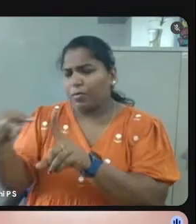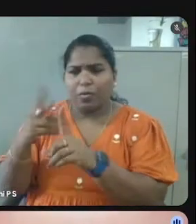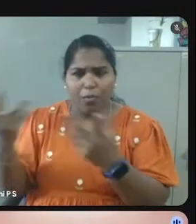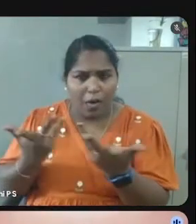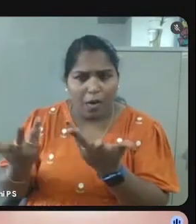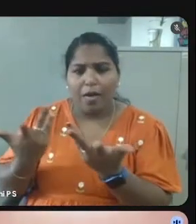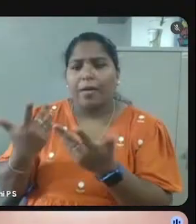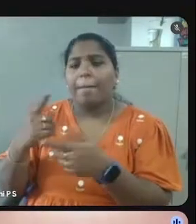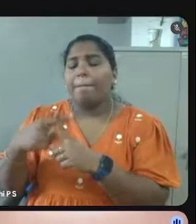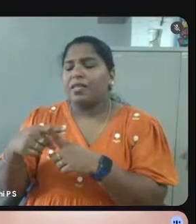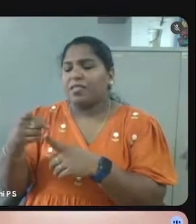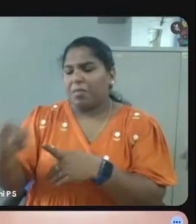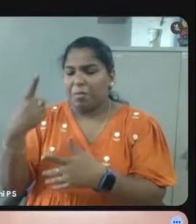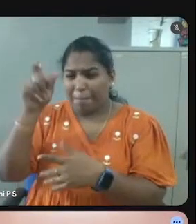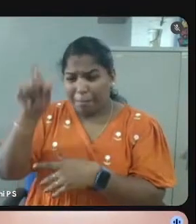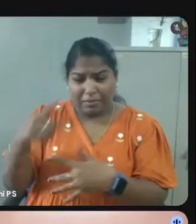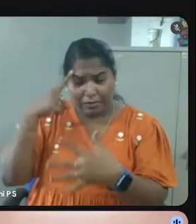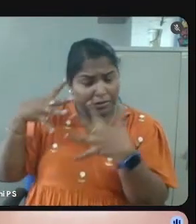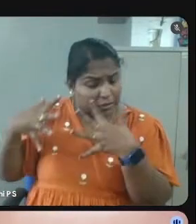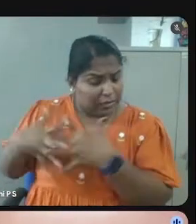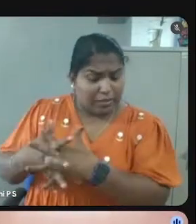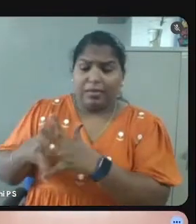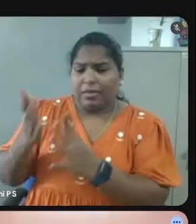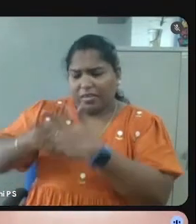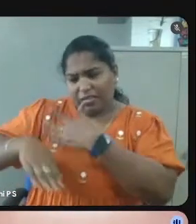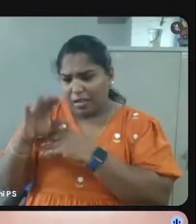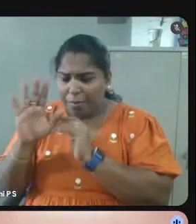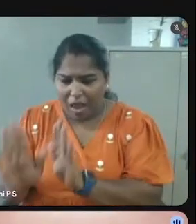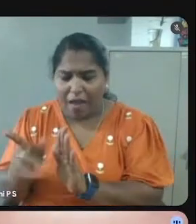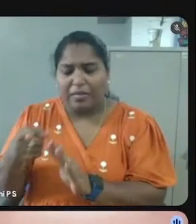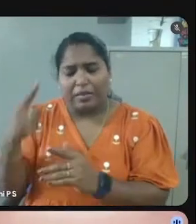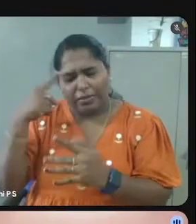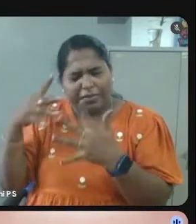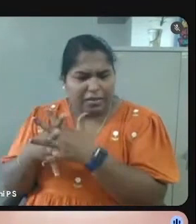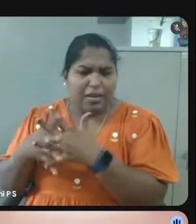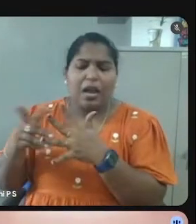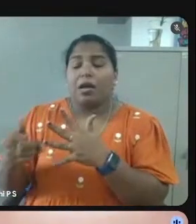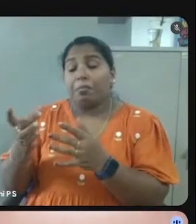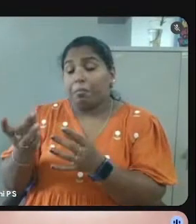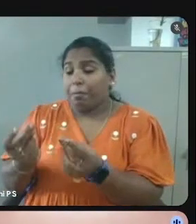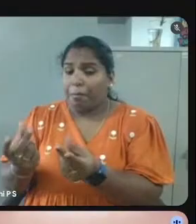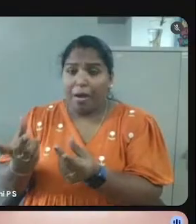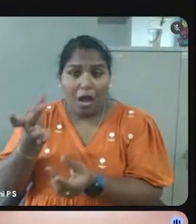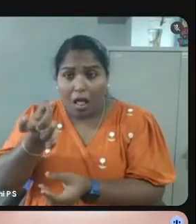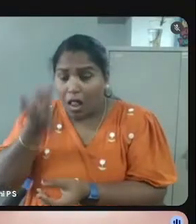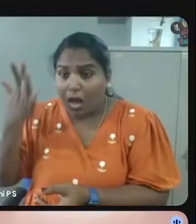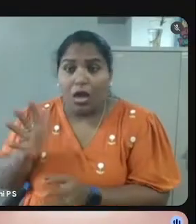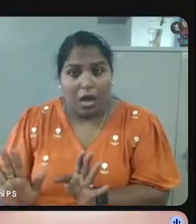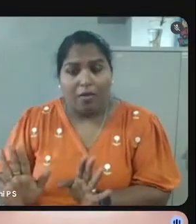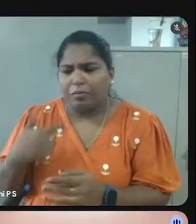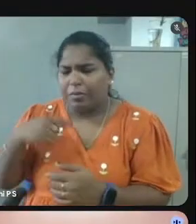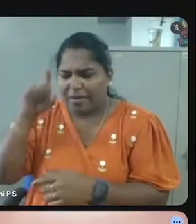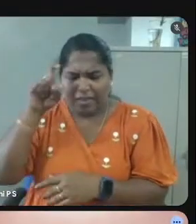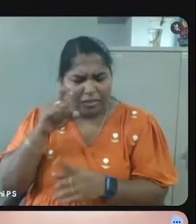കൺട്രോൾ എന്ന് പറയുന്നത് ഒരു ഫ്രസ്ട്രേഷൻ ഉണ്ടായിരിക്കും. ഡിസബിലിറ്റി ഉള്ളവർക്ക് പെട്ടെന്ന് ദേഷ്യം ഉണ്ടായിരിക്കും. എനിക്ക് ഈ കാര്യം സെക്ഷൽ